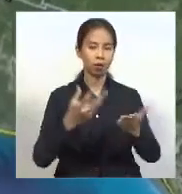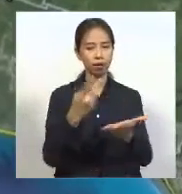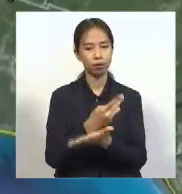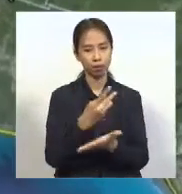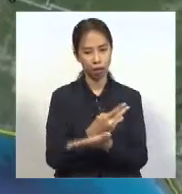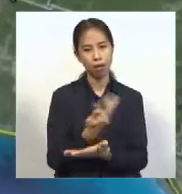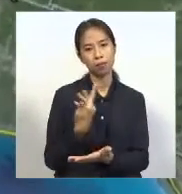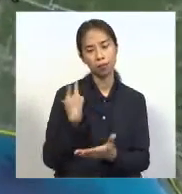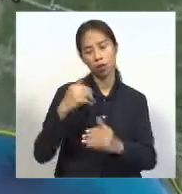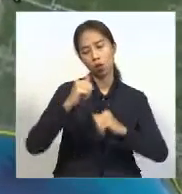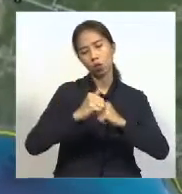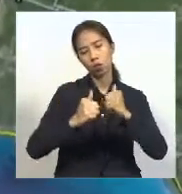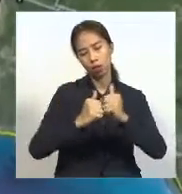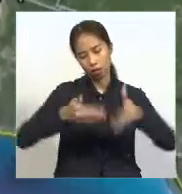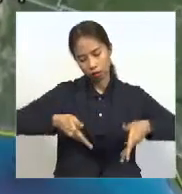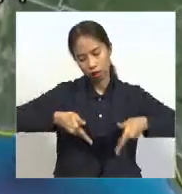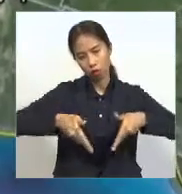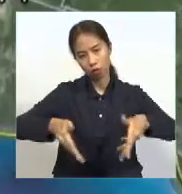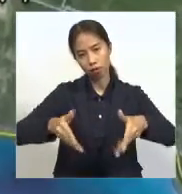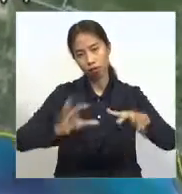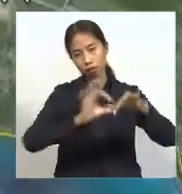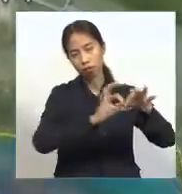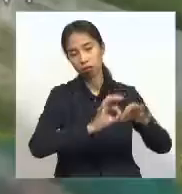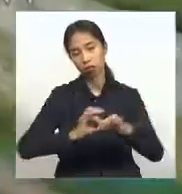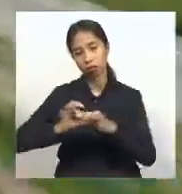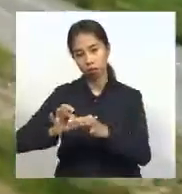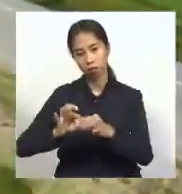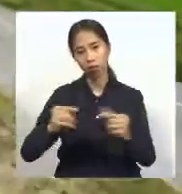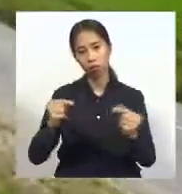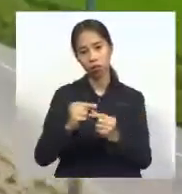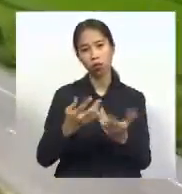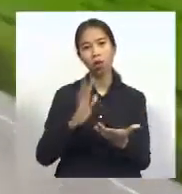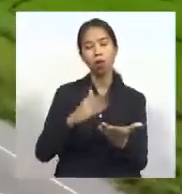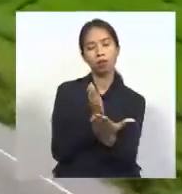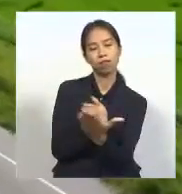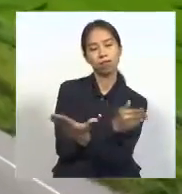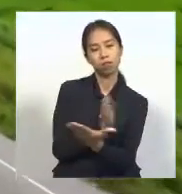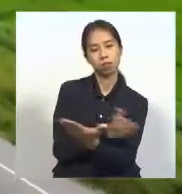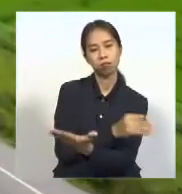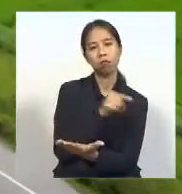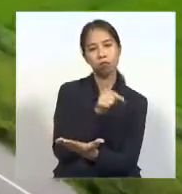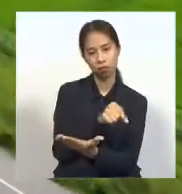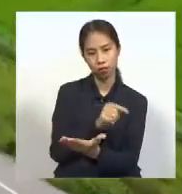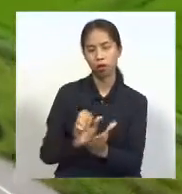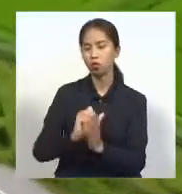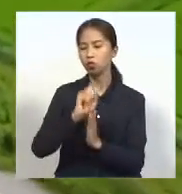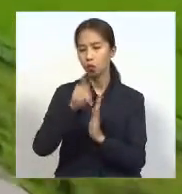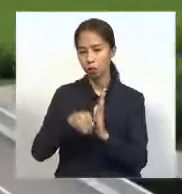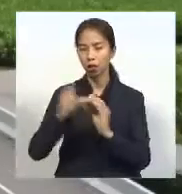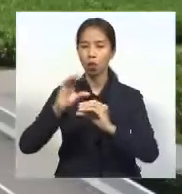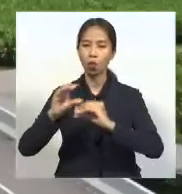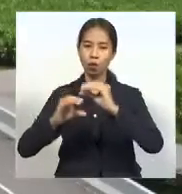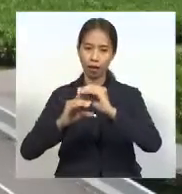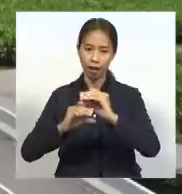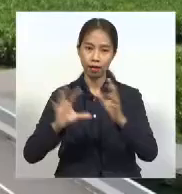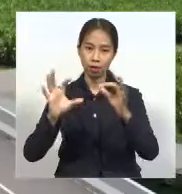จะมีการเสนอโครงการก่อสร้างถนนโครงข่ายเชื่อมเส้นทางแนวระเบียงเศรษฐกิจฝั่งตะวันตกส่วนที่จังหวัดสุพรรณบุรีเสนอโครงการพั